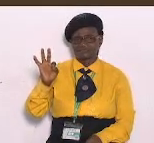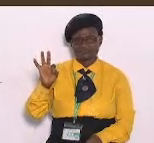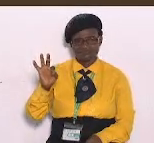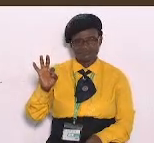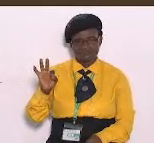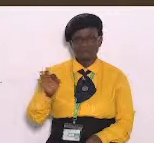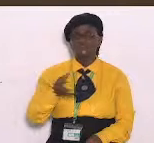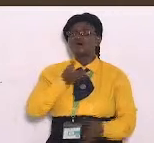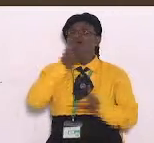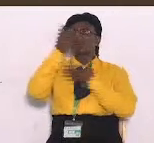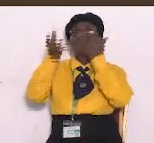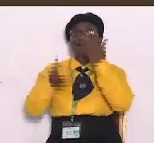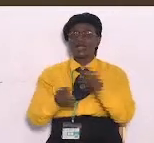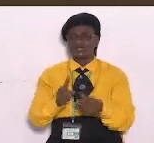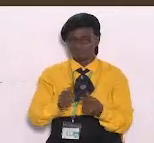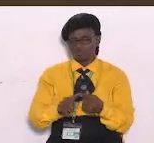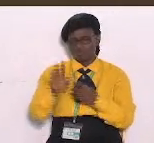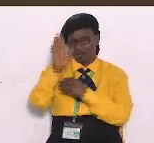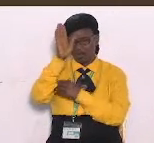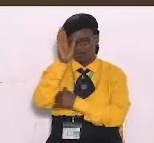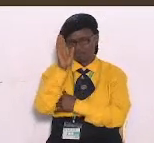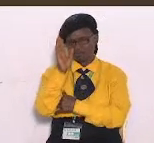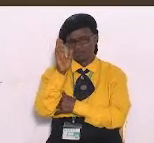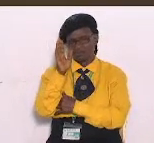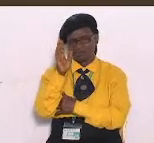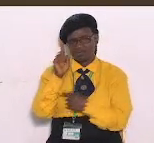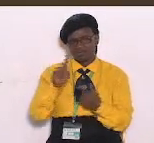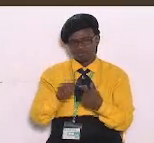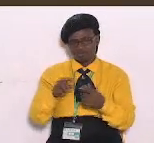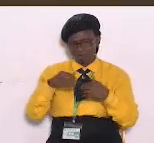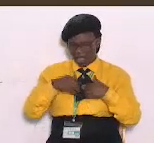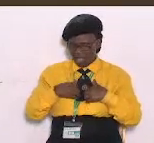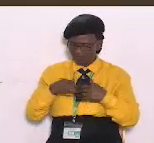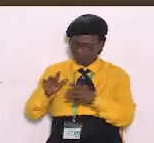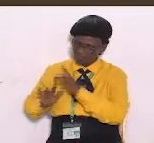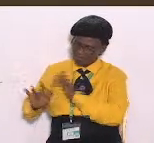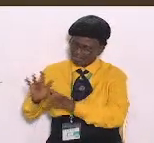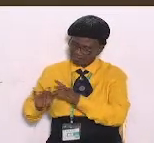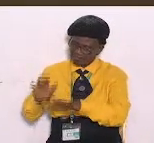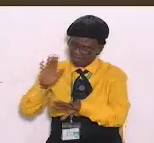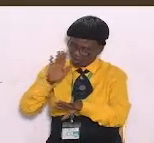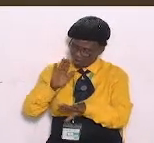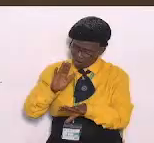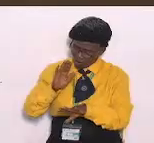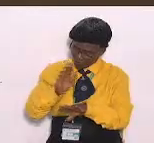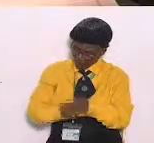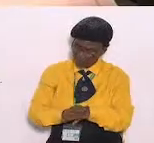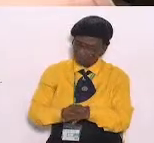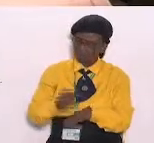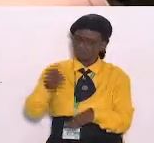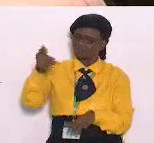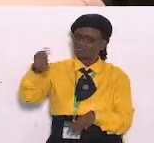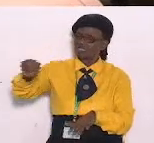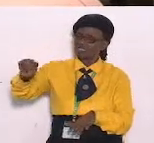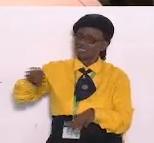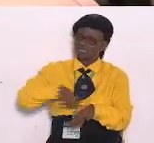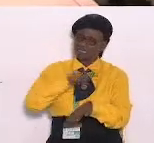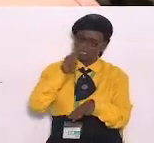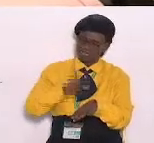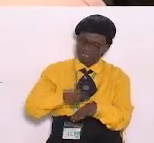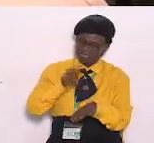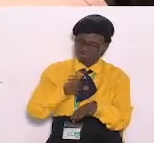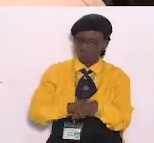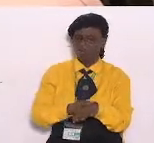9 crie vers Dieu Tavoir miséricorde sur